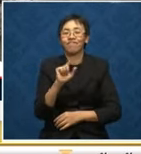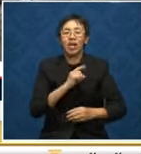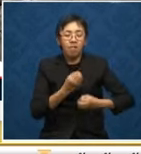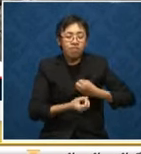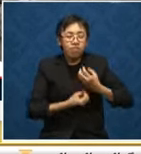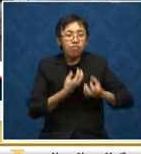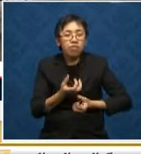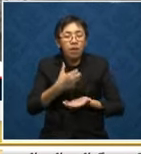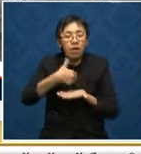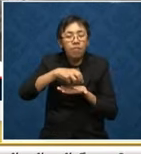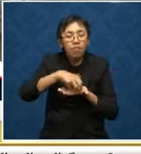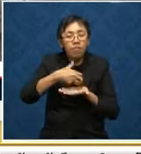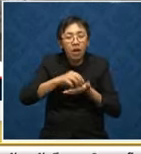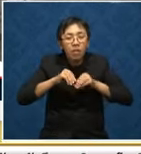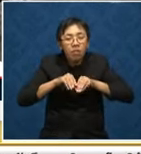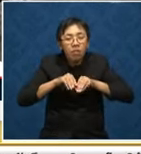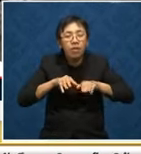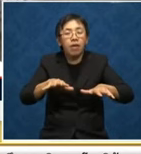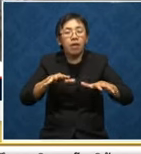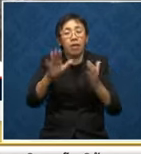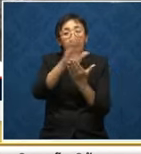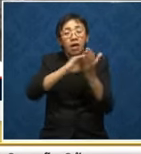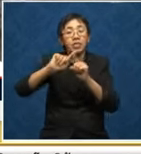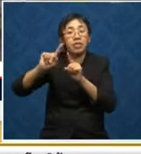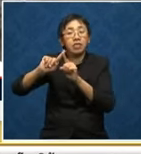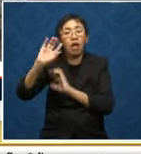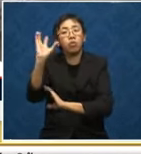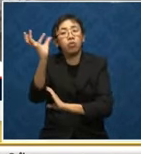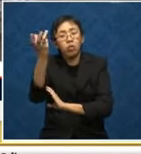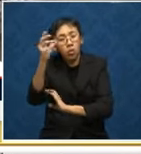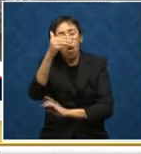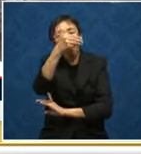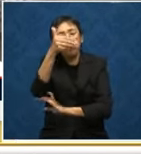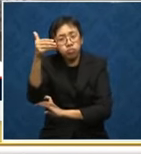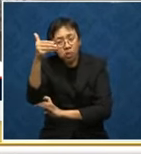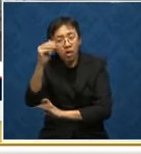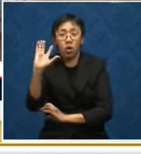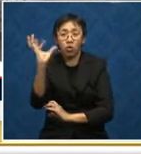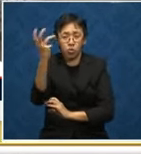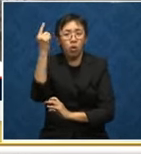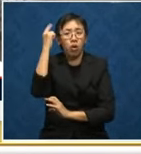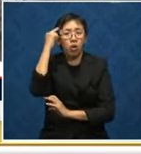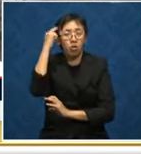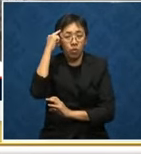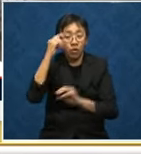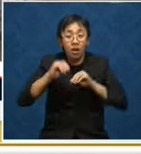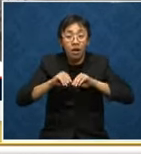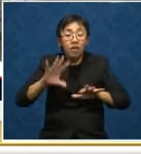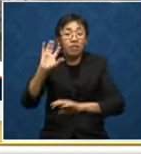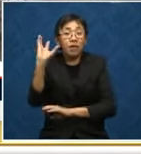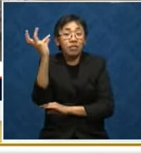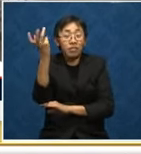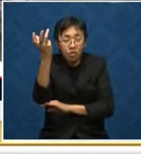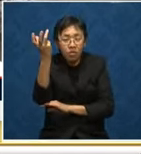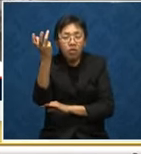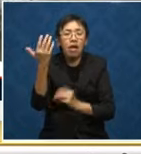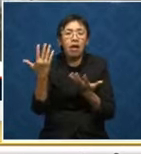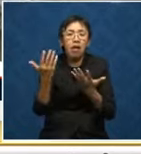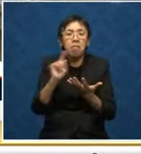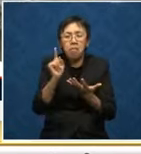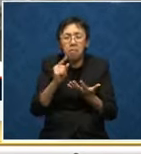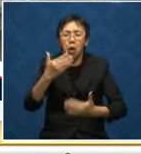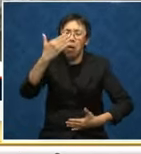ความรู้สึกเหล่านี้ไปนานาชาติหรือไปสู่เวทีสากลและเวทีสากลวันนี้ก็มีทั้งโรคภั